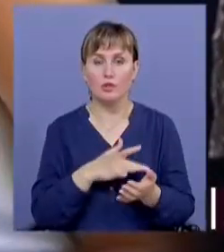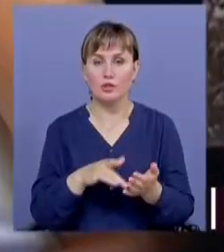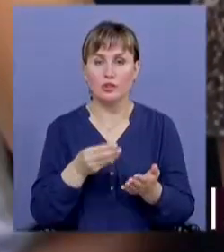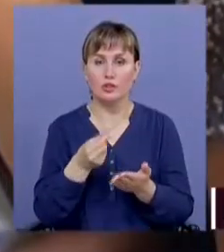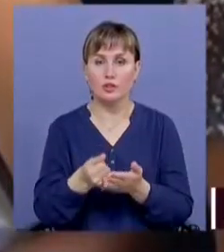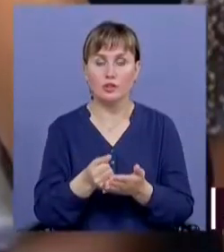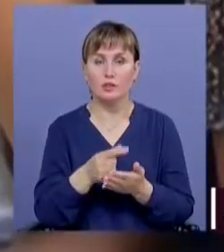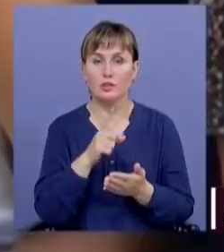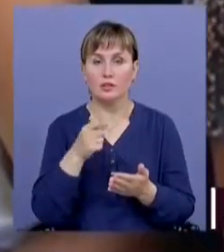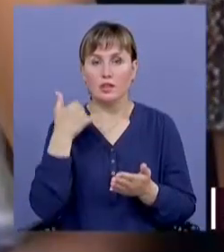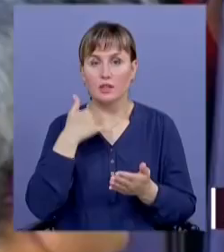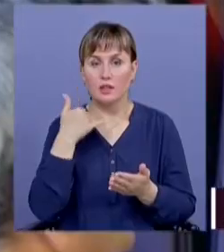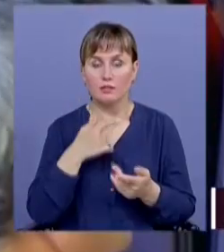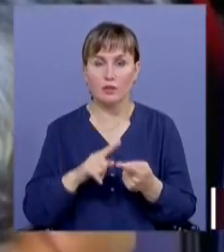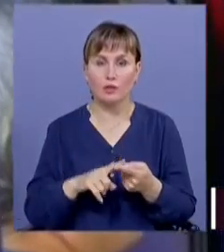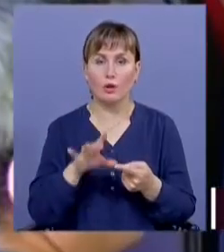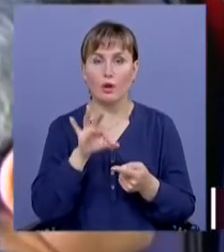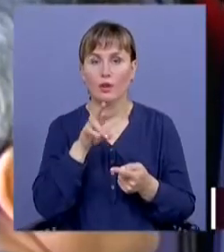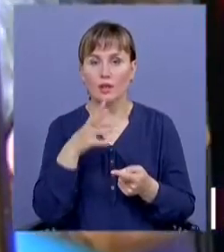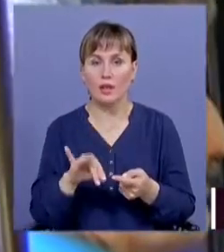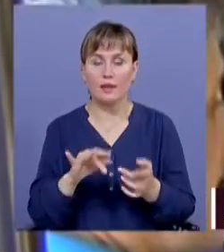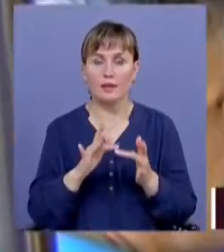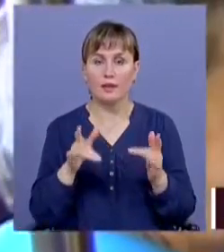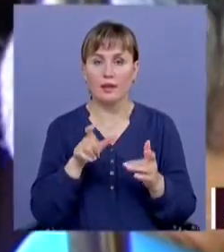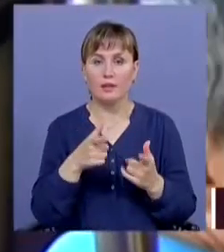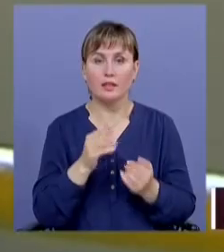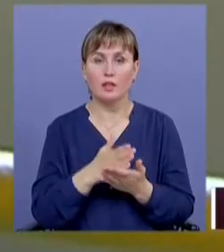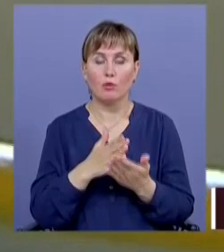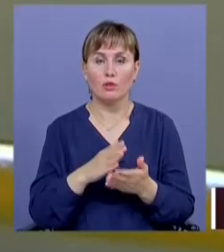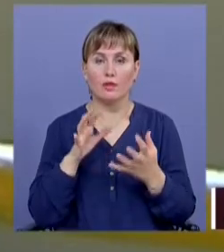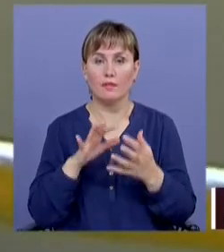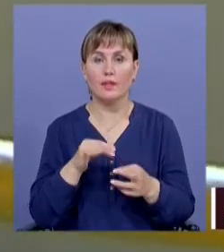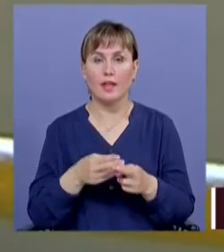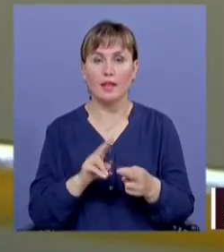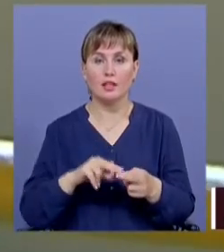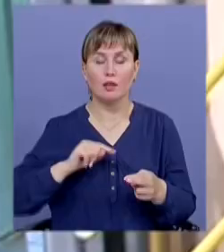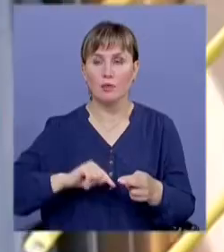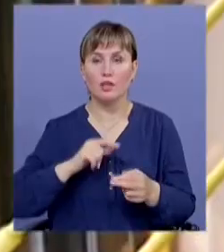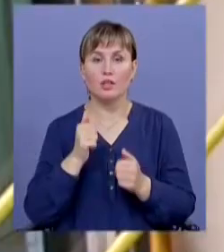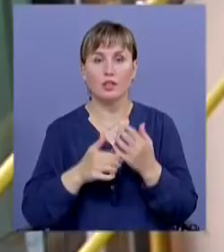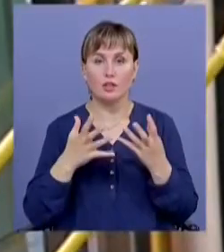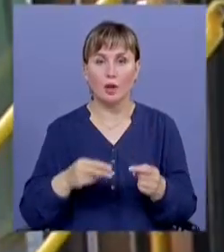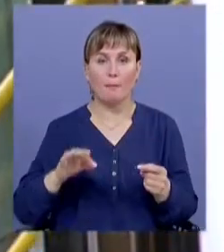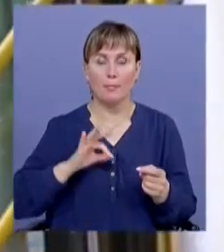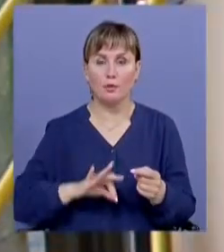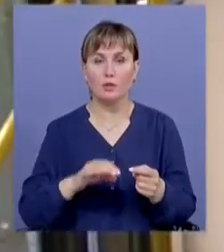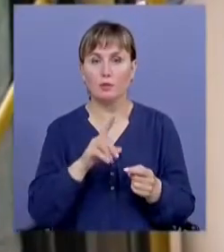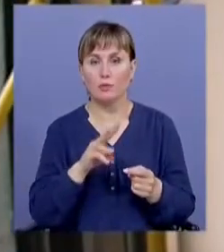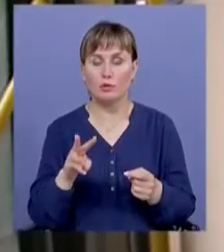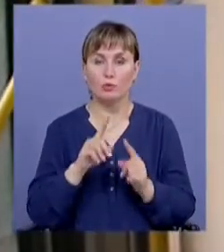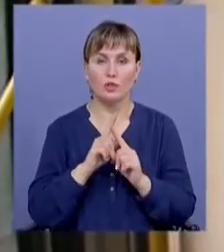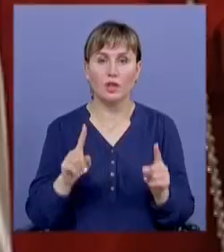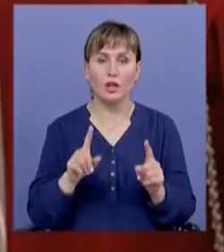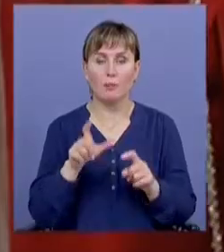проезд с помощью телефона, посмотреть на онлайн-карте, где находится автобус. И этими функциями ежедневно пользуется 1 000 000